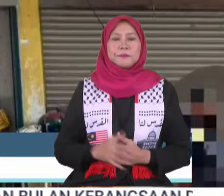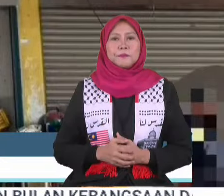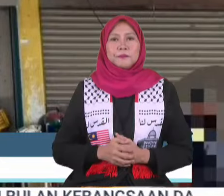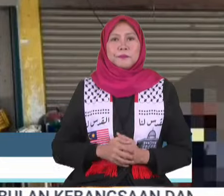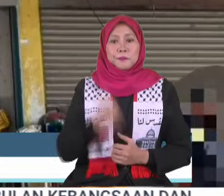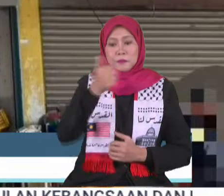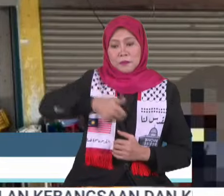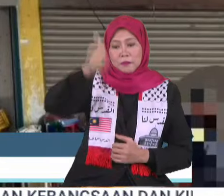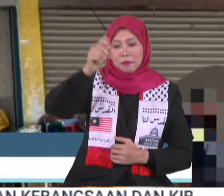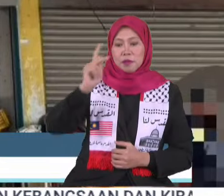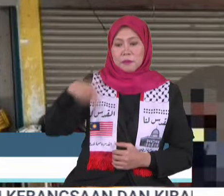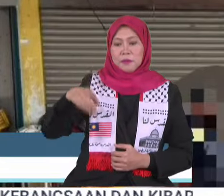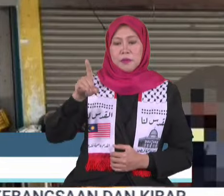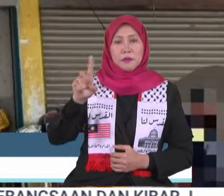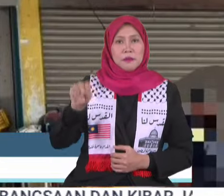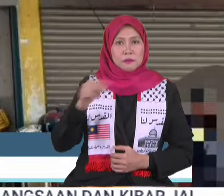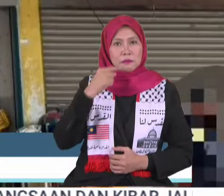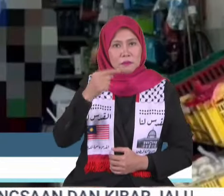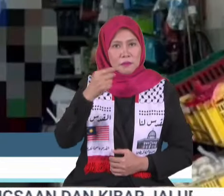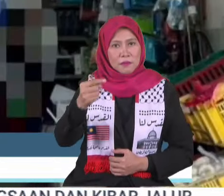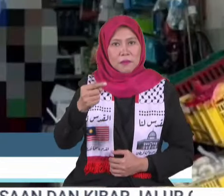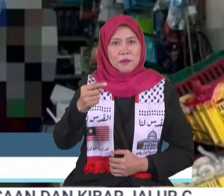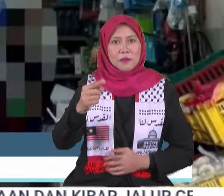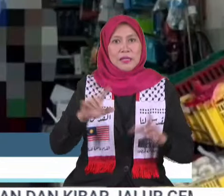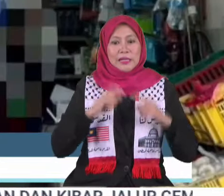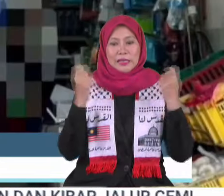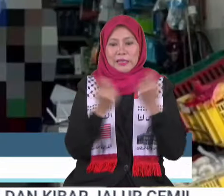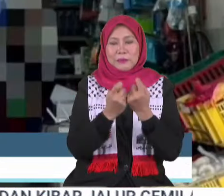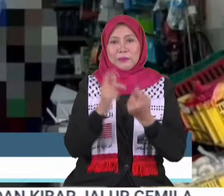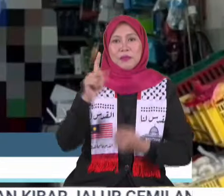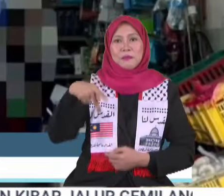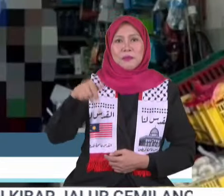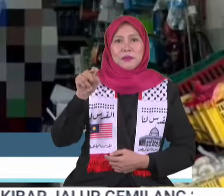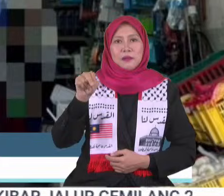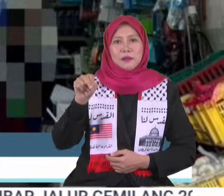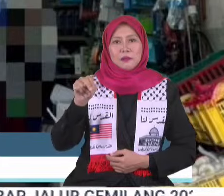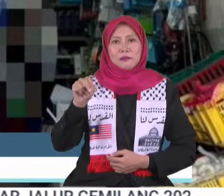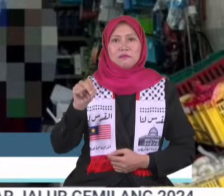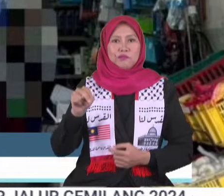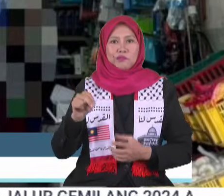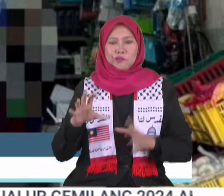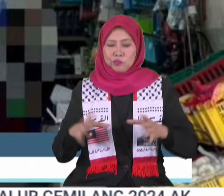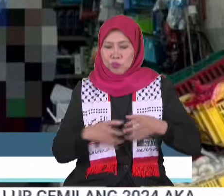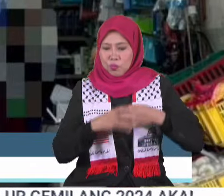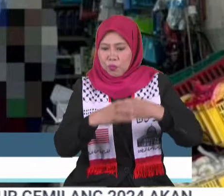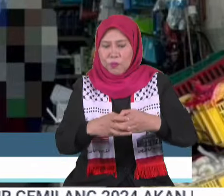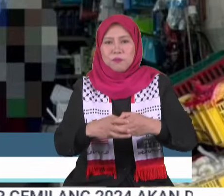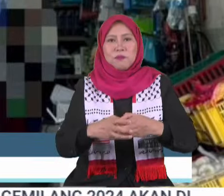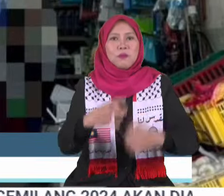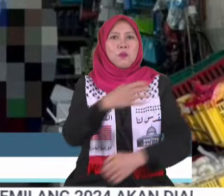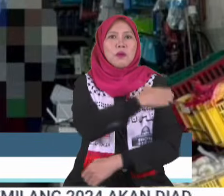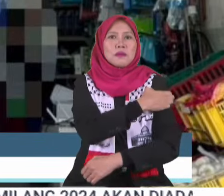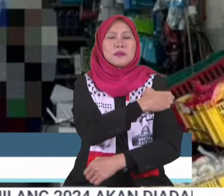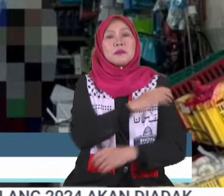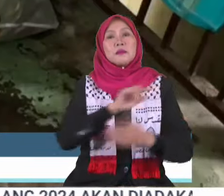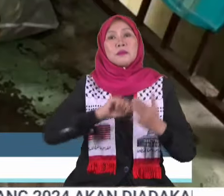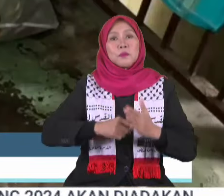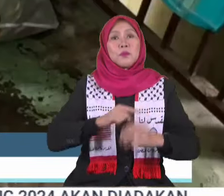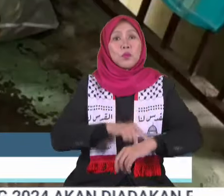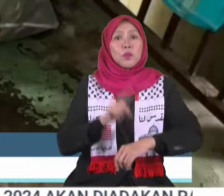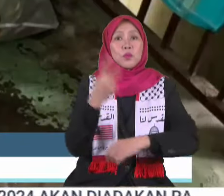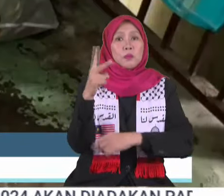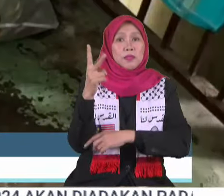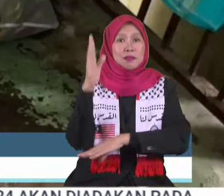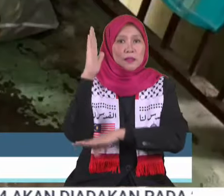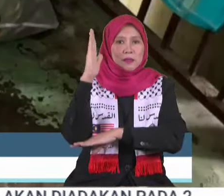Pengarah KPDN Kedah Muhammad Nizam Jamaluddin berkata sepasukan anggota KPDN Kulim melakukan tindakan penguatkuasaan kira-kira 12 tengah